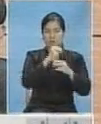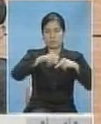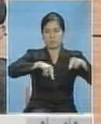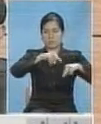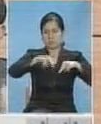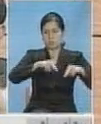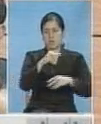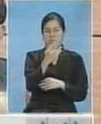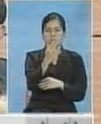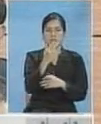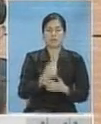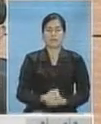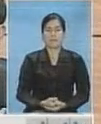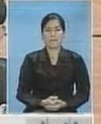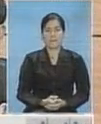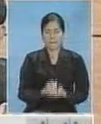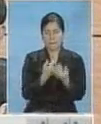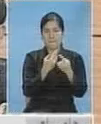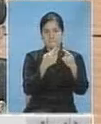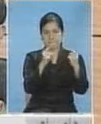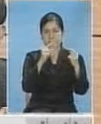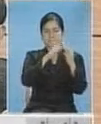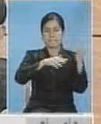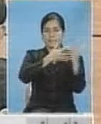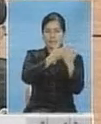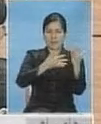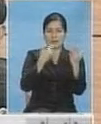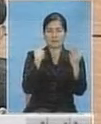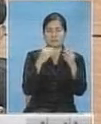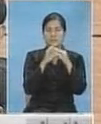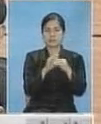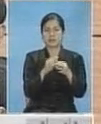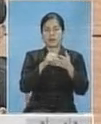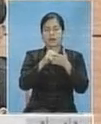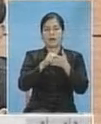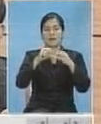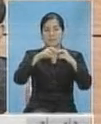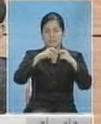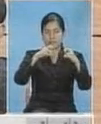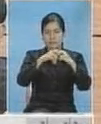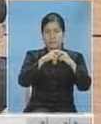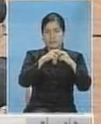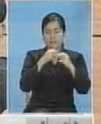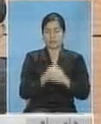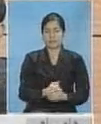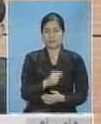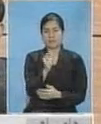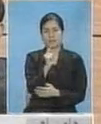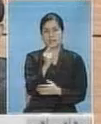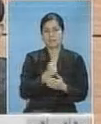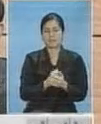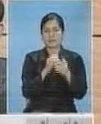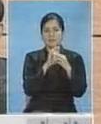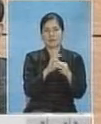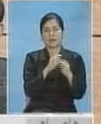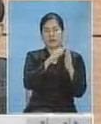าที่ต้นทางแต่กลับไปใช้นโยบายผลักดันในเรื่องของการแก้ไขปัญหาที่ปลายเหตุไม่ว่าจะเป็นในเรื่องของนโย